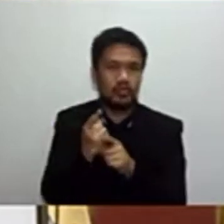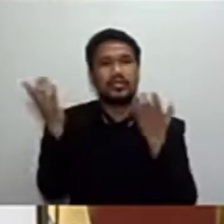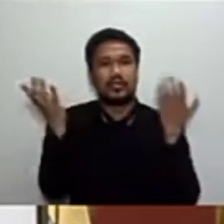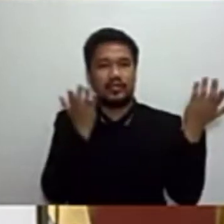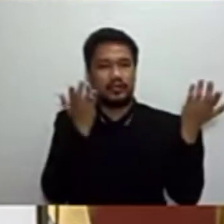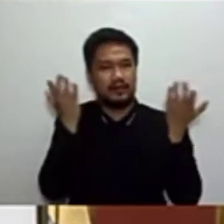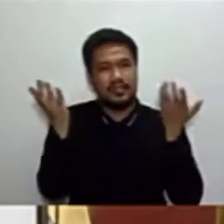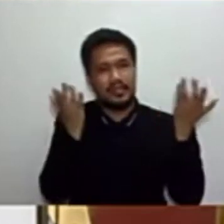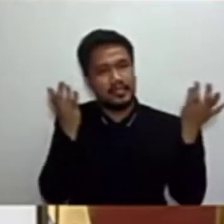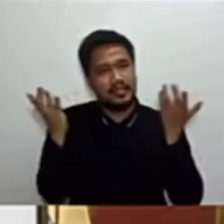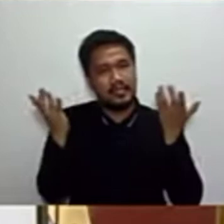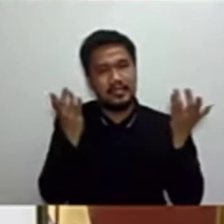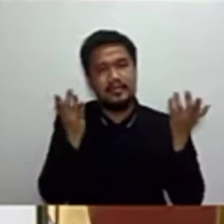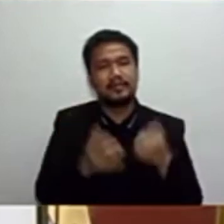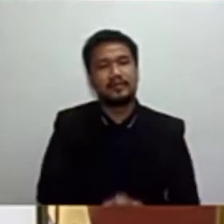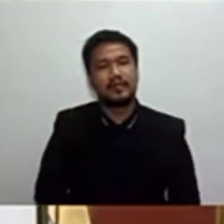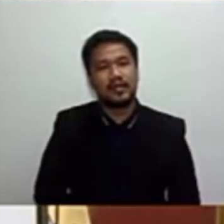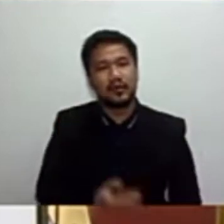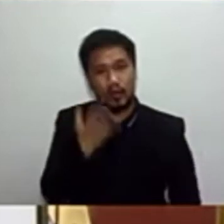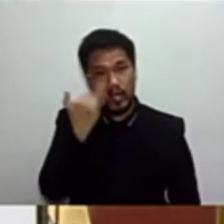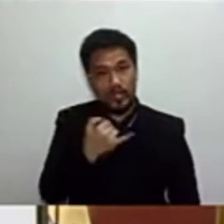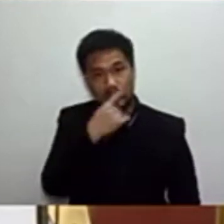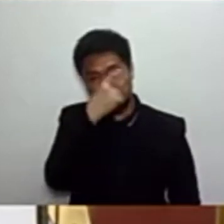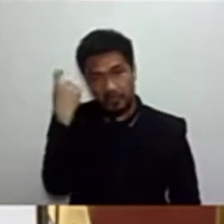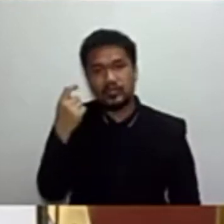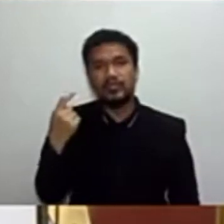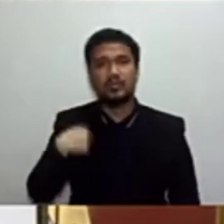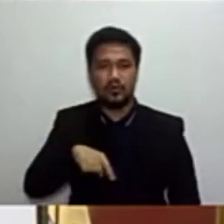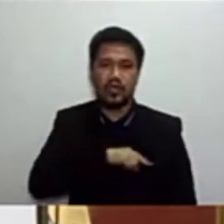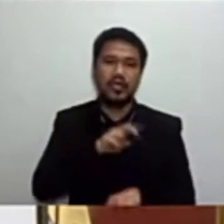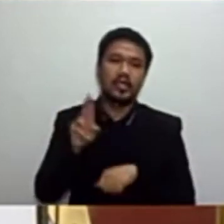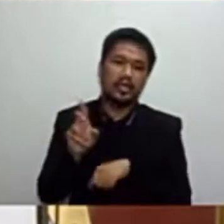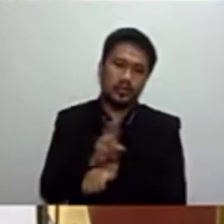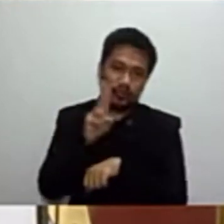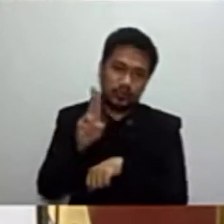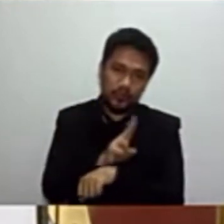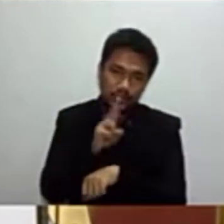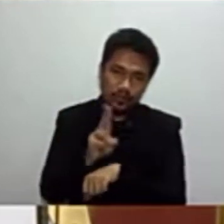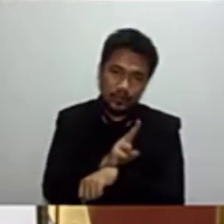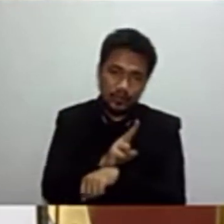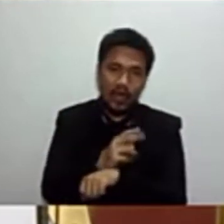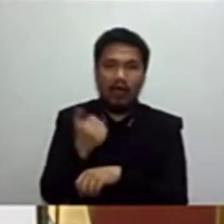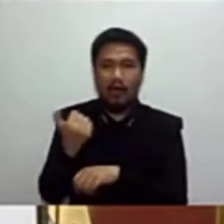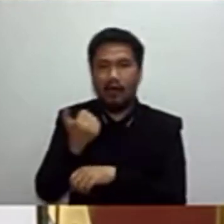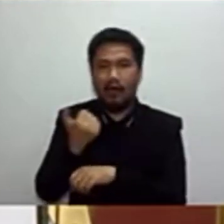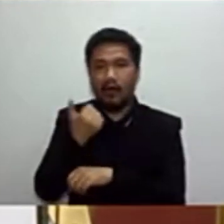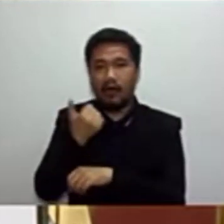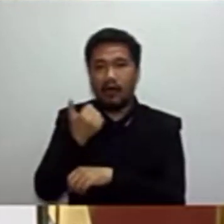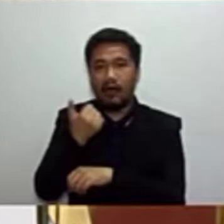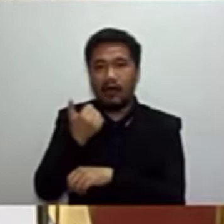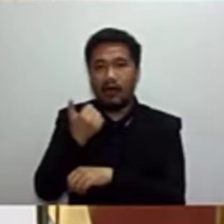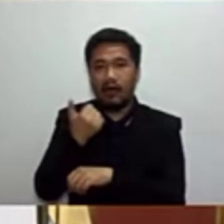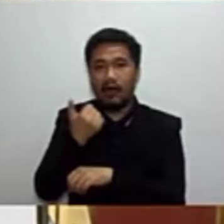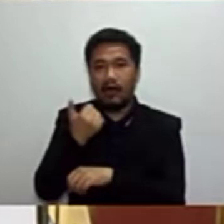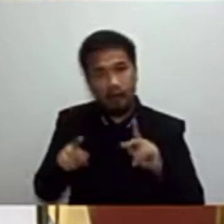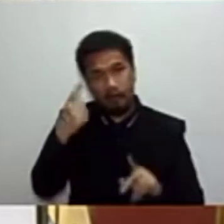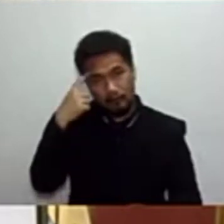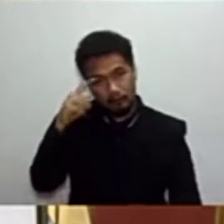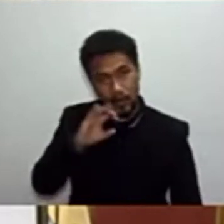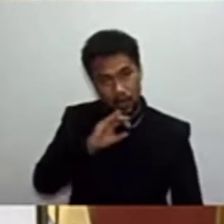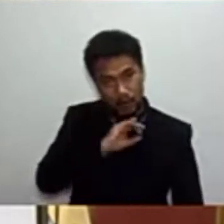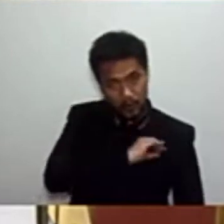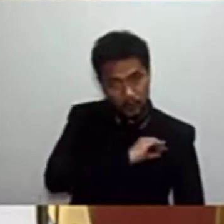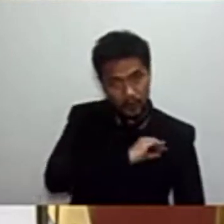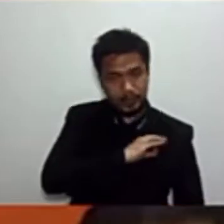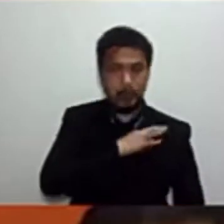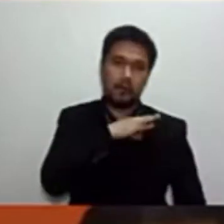paglilingkod dahil ginagamit lamang ang kapwa para sa sariling